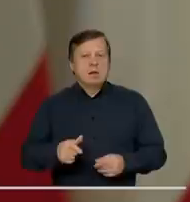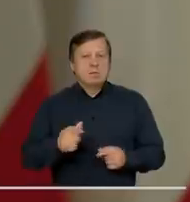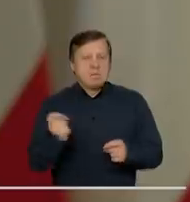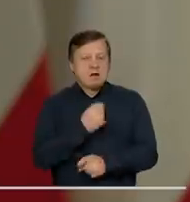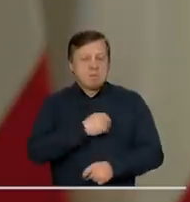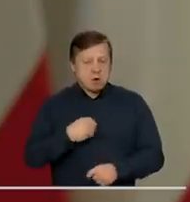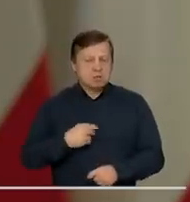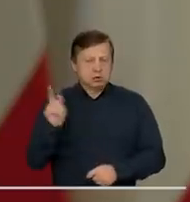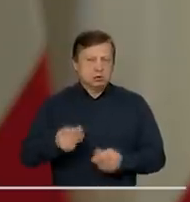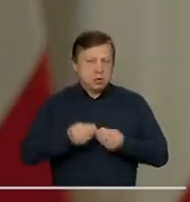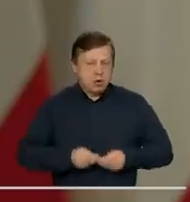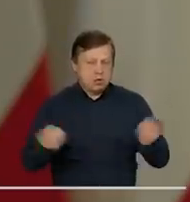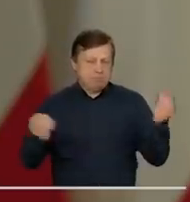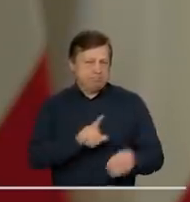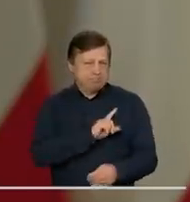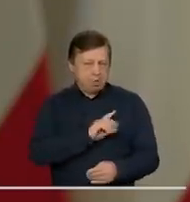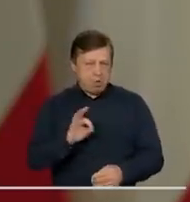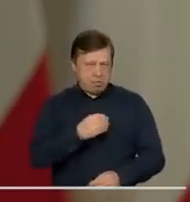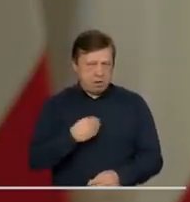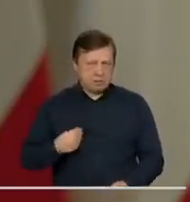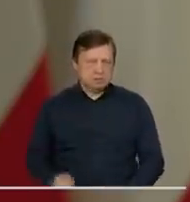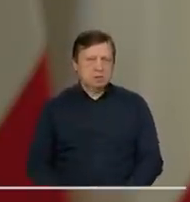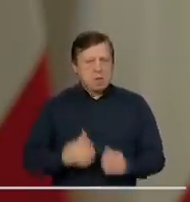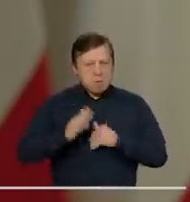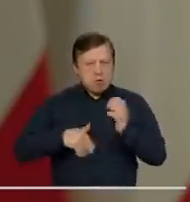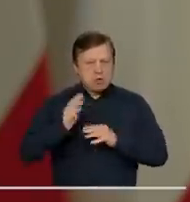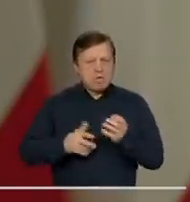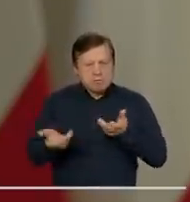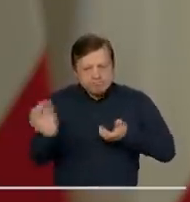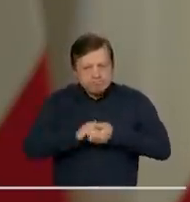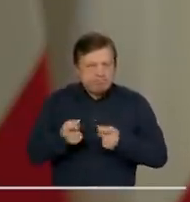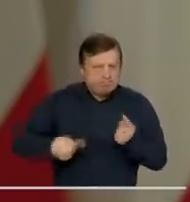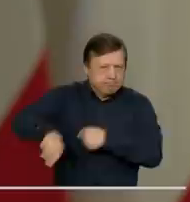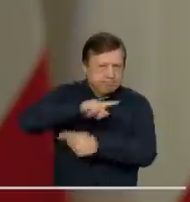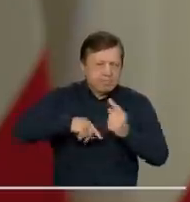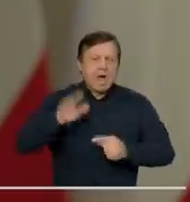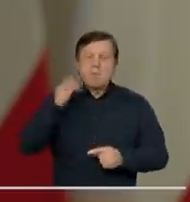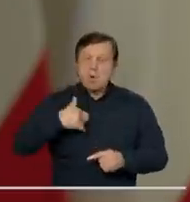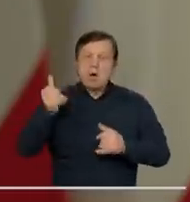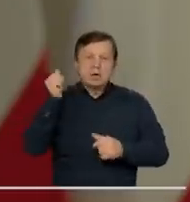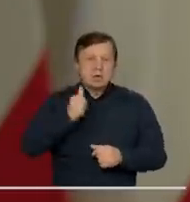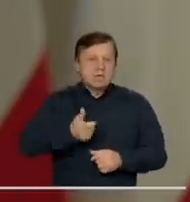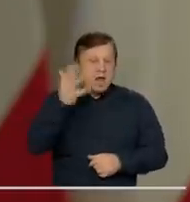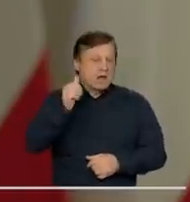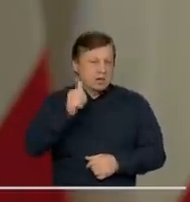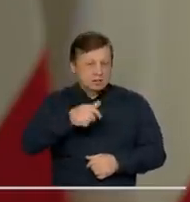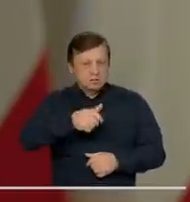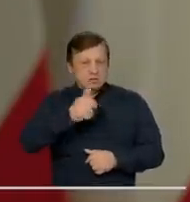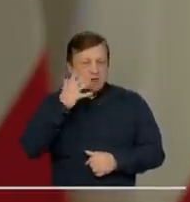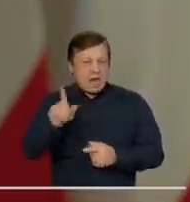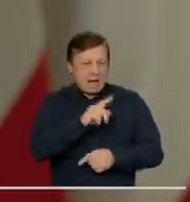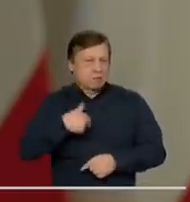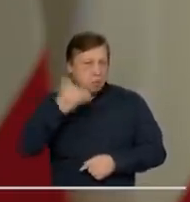kraj, dbać o naszą ojczyznę. By odbudowywać naszą wspólnotę mimo błędów, jakie na co dzień popełniamy. Po